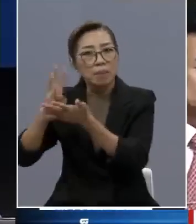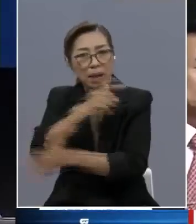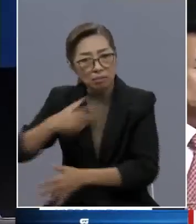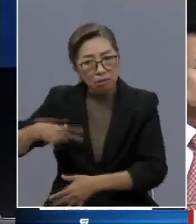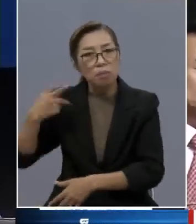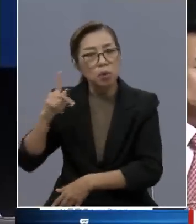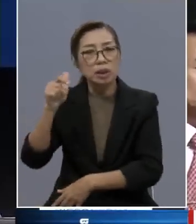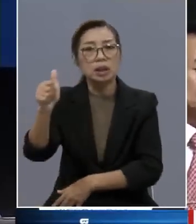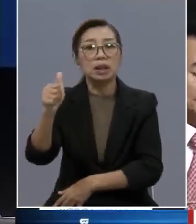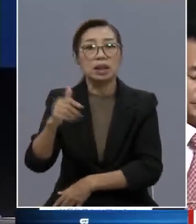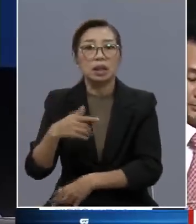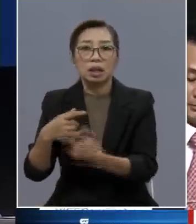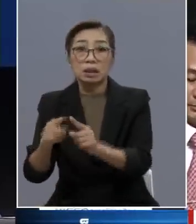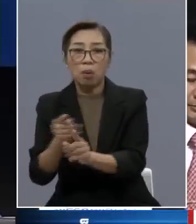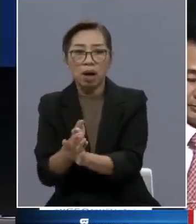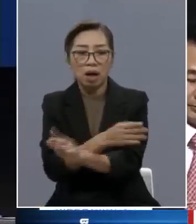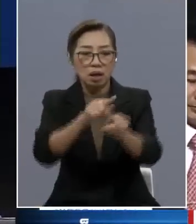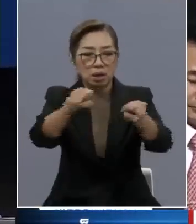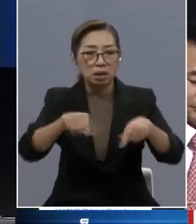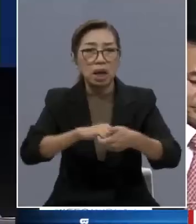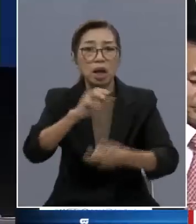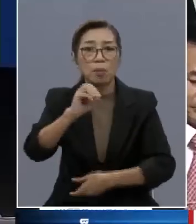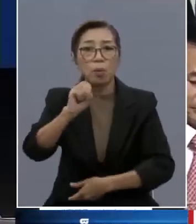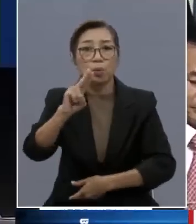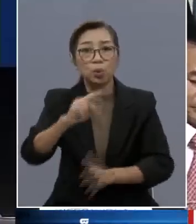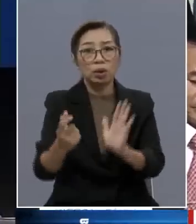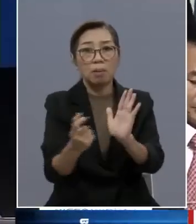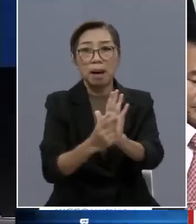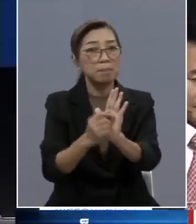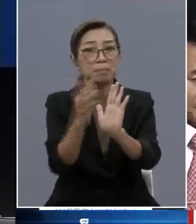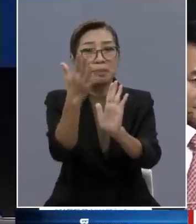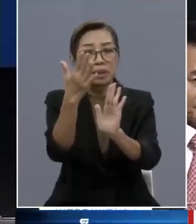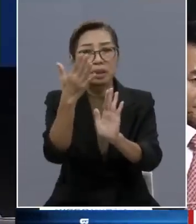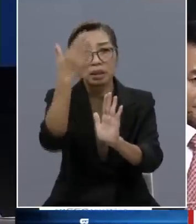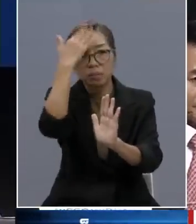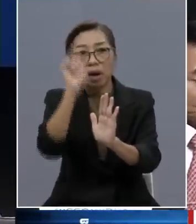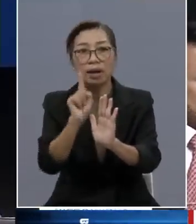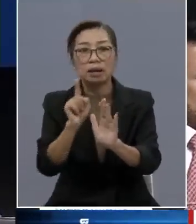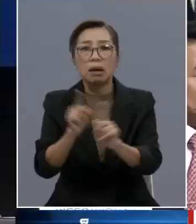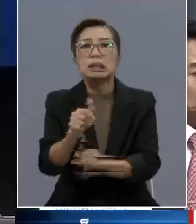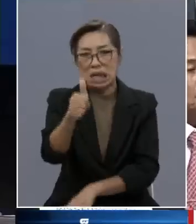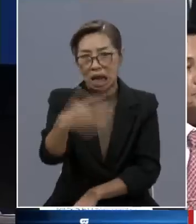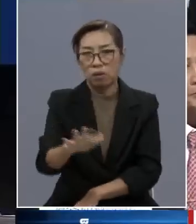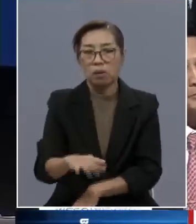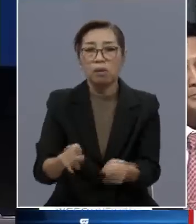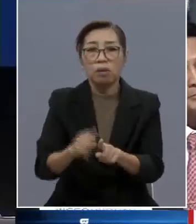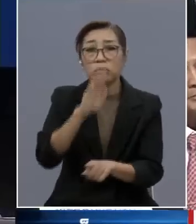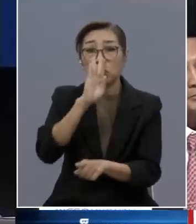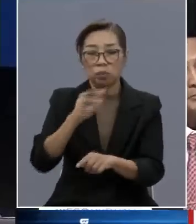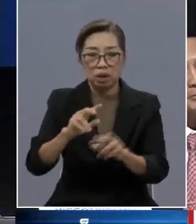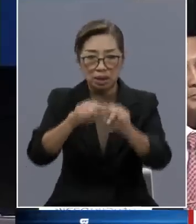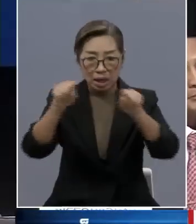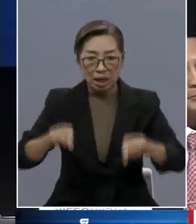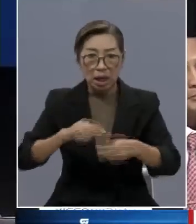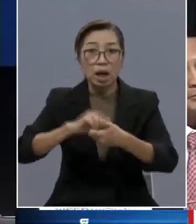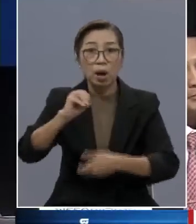แต่ในMOU เนี่ยนะครับไม่ได้มีการกำหนดไว้ซึ่งเป็นสิ่งที่ดีเพราะว่าถ้ากำหนดเอาไว้นะ